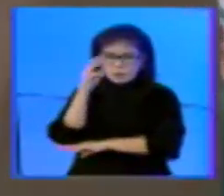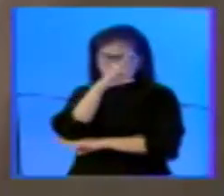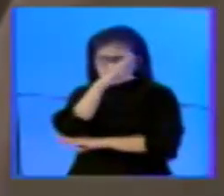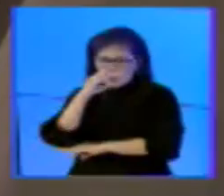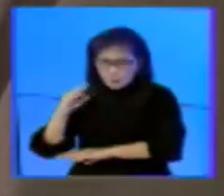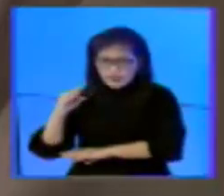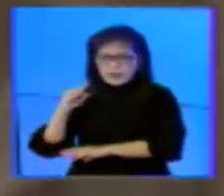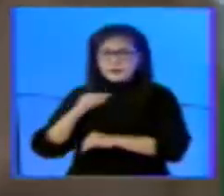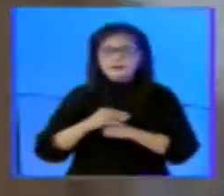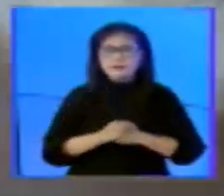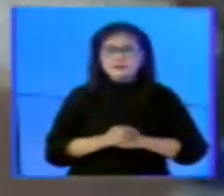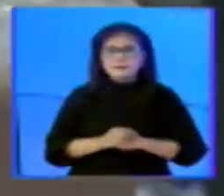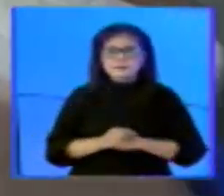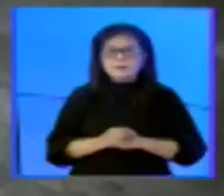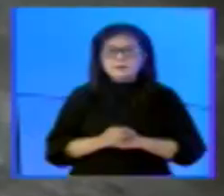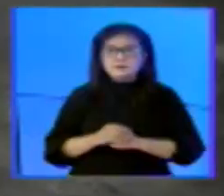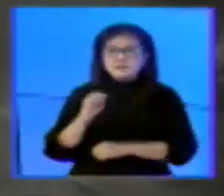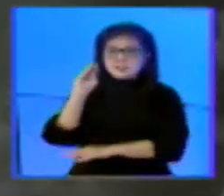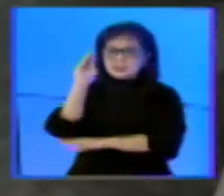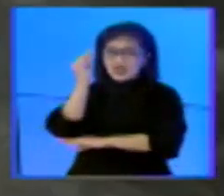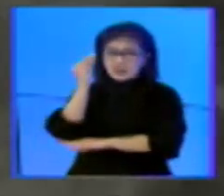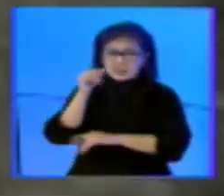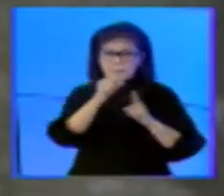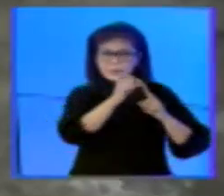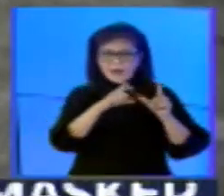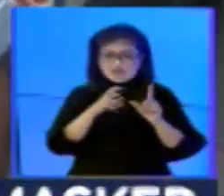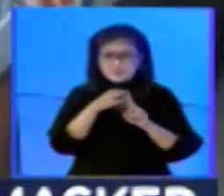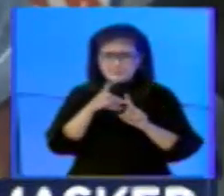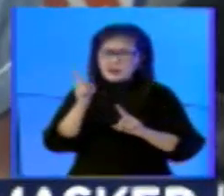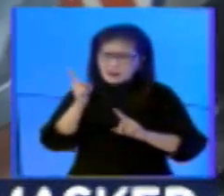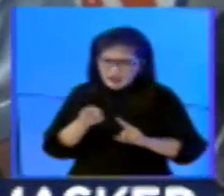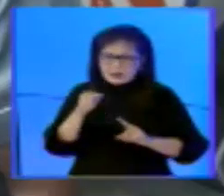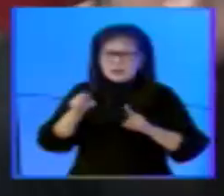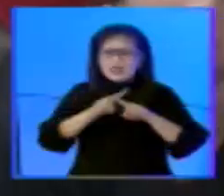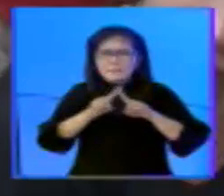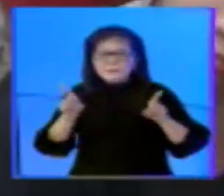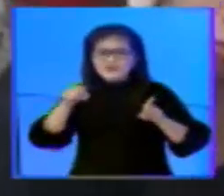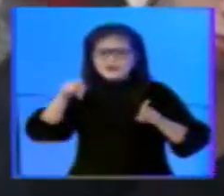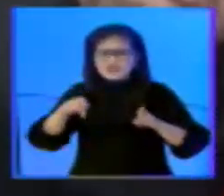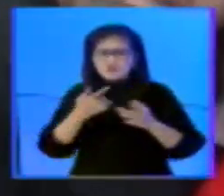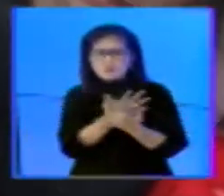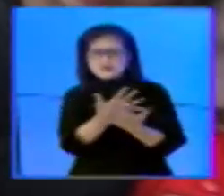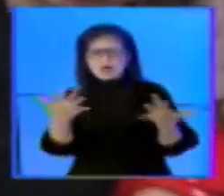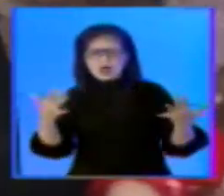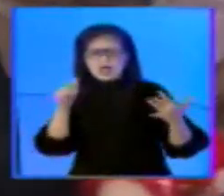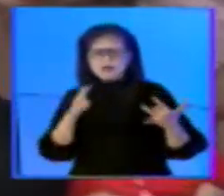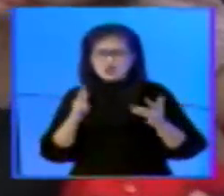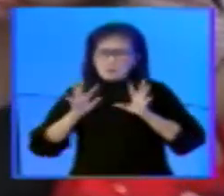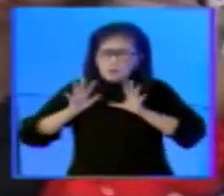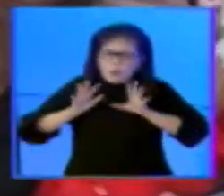wilayah DKI masih dalam status memberlakukan pembatasan sosial berskala besar atau PSBB, namun warga tampak memadati kawasan